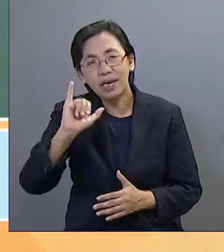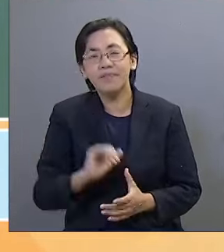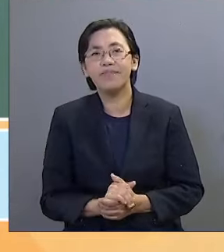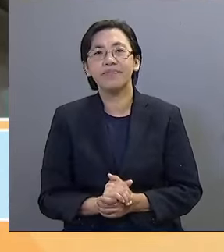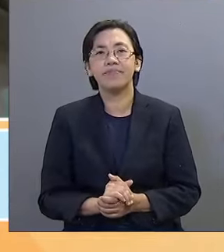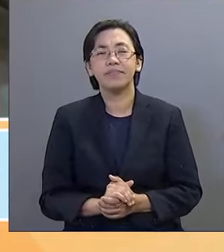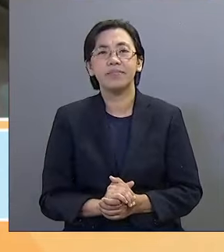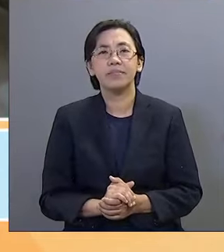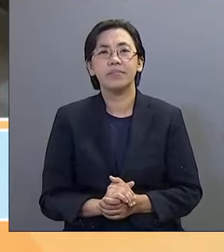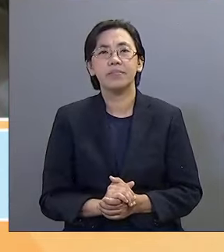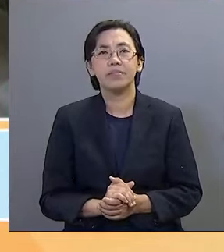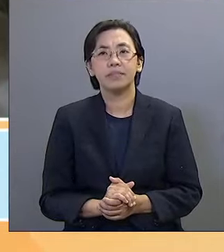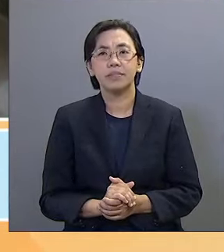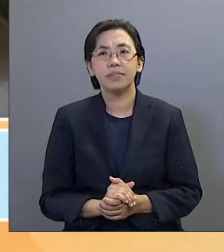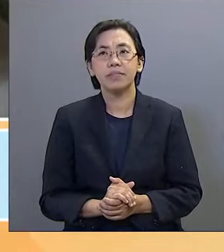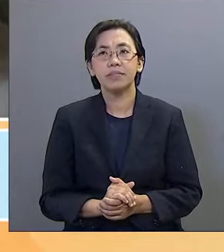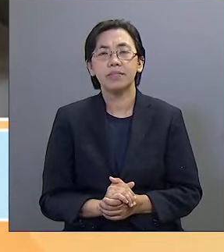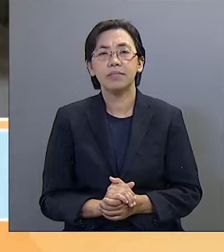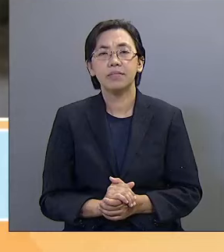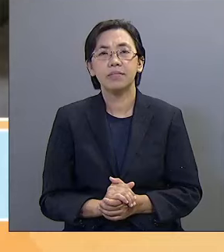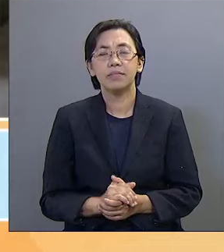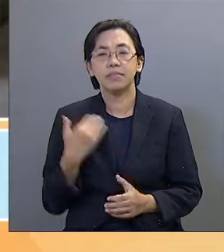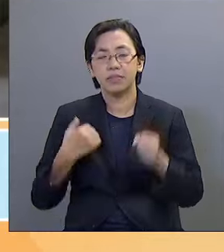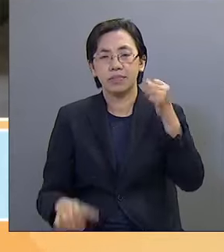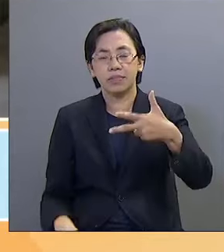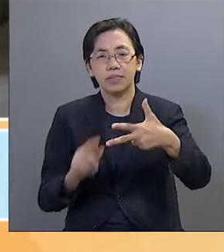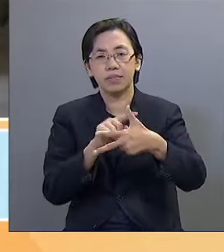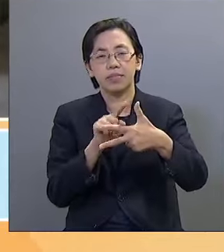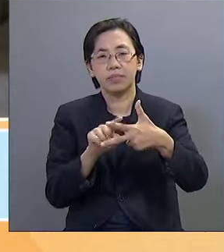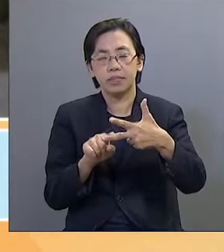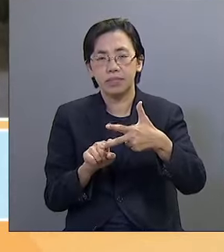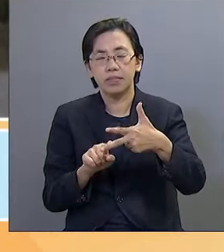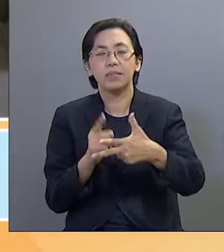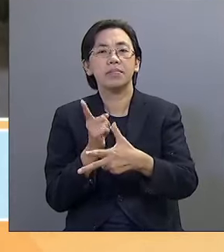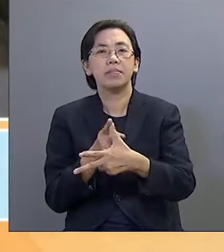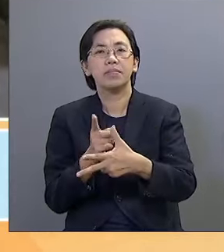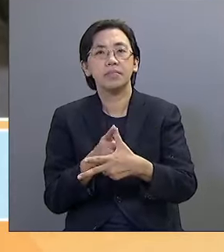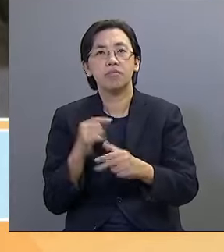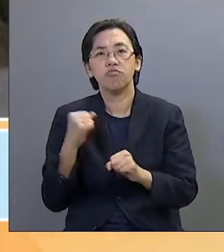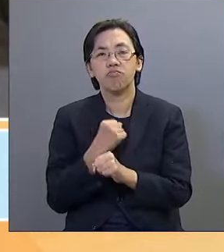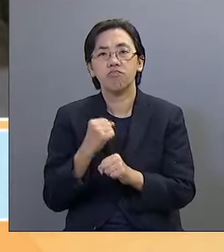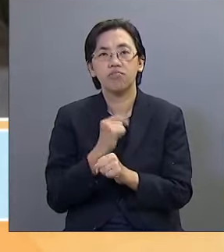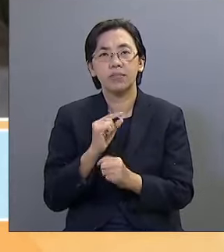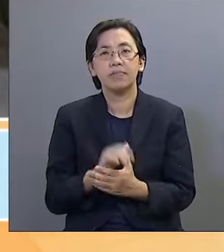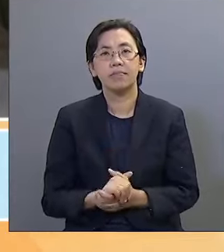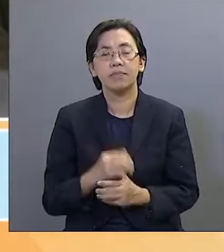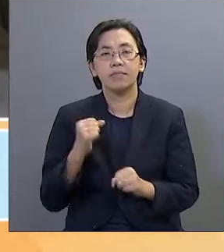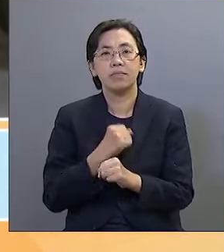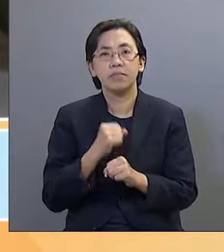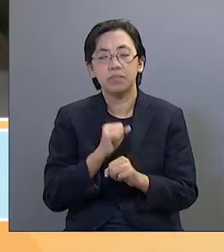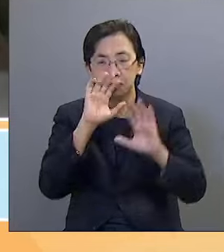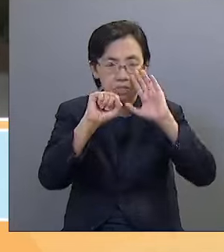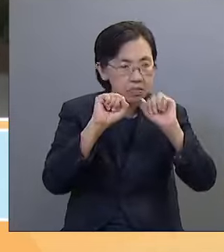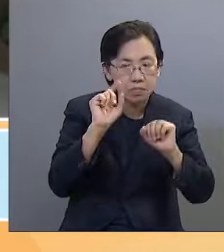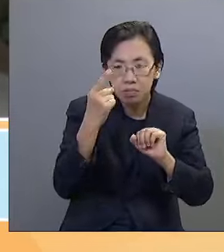ครับ โอเคเตรียมตัวก่อนนี่มี3อย่างนะครับเนาะก็คืออันที่1ต้องฝึกเรียนรู้อะไรให